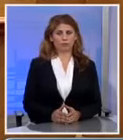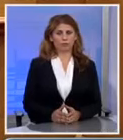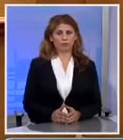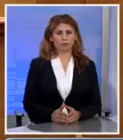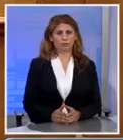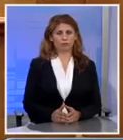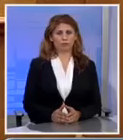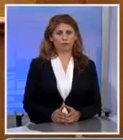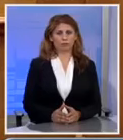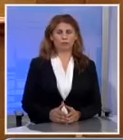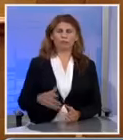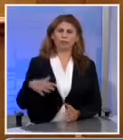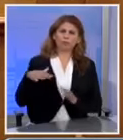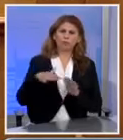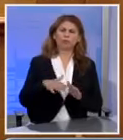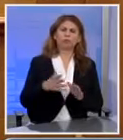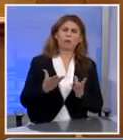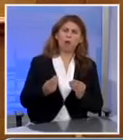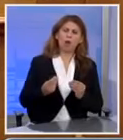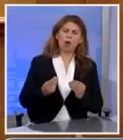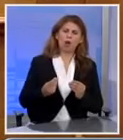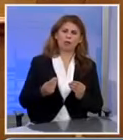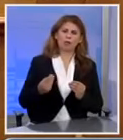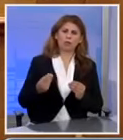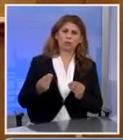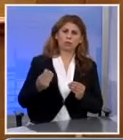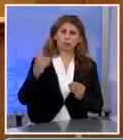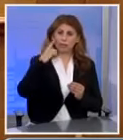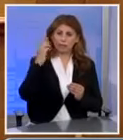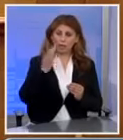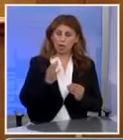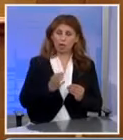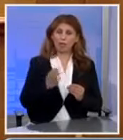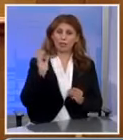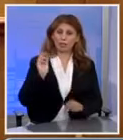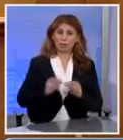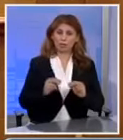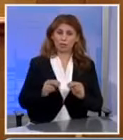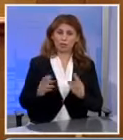καταφερθήκατε με ιδιαίτερη ένταση εναντίον της λογικής ψήφου στα 17.